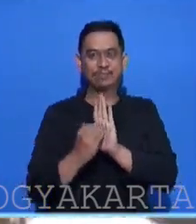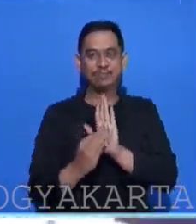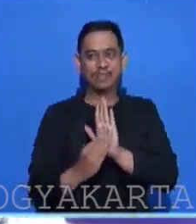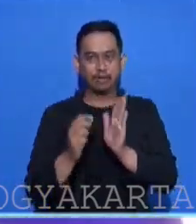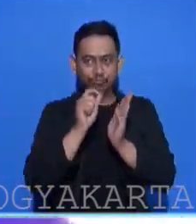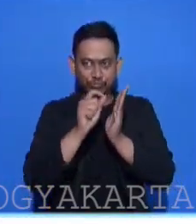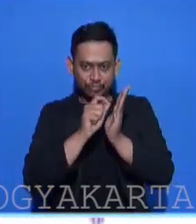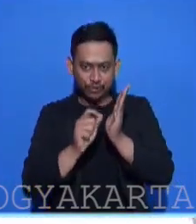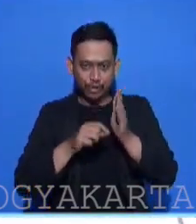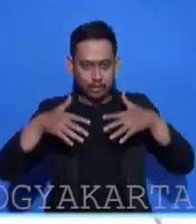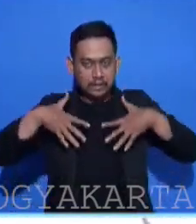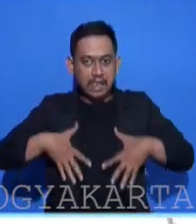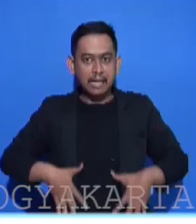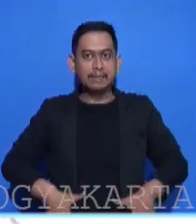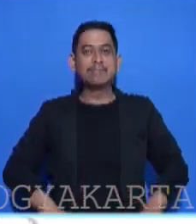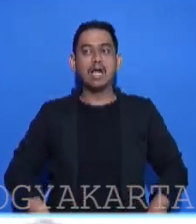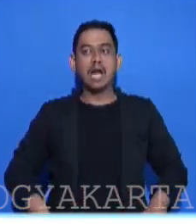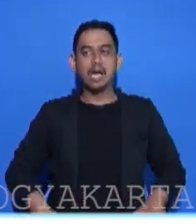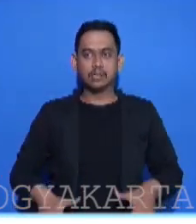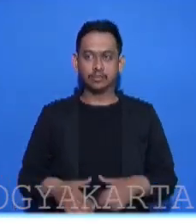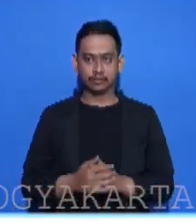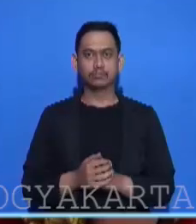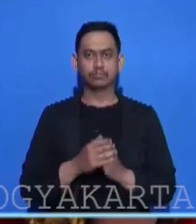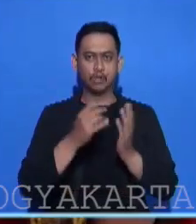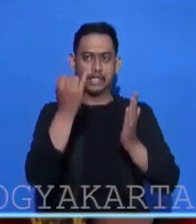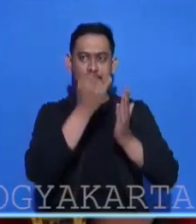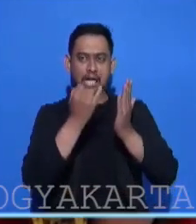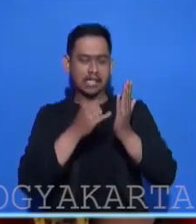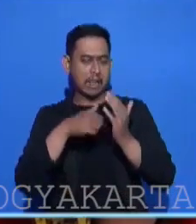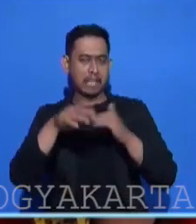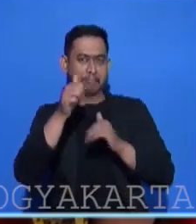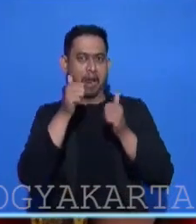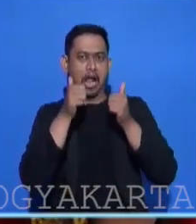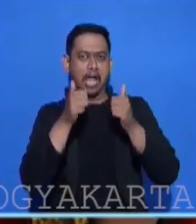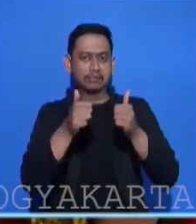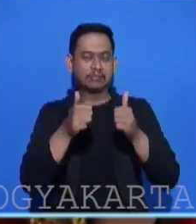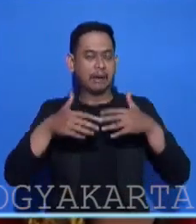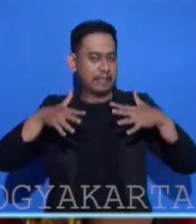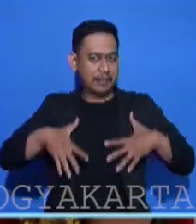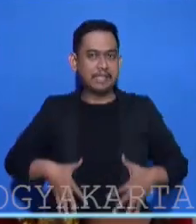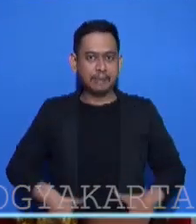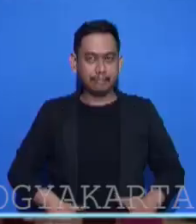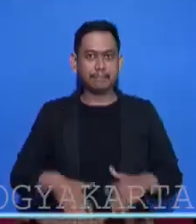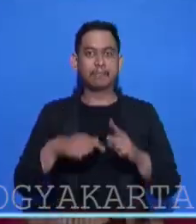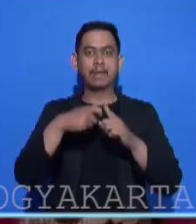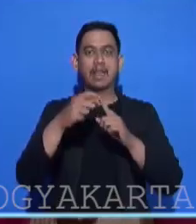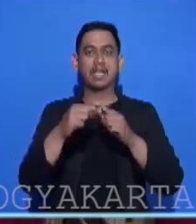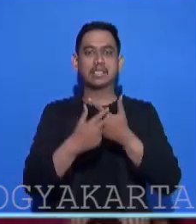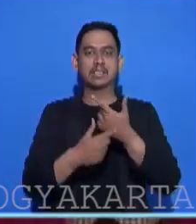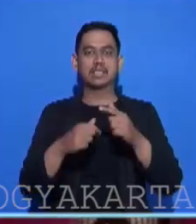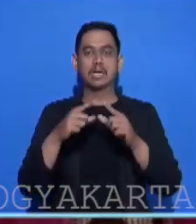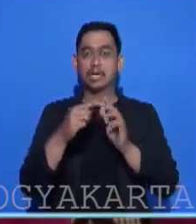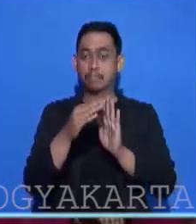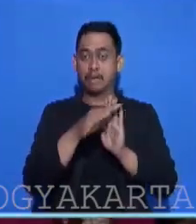bawahan, aksesoris maupun motif yang lebih kasual. Kini, kebaya tidak hanya dikenakan pada acara-acara tertentu saja, namun